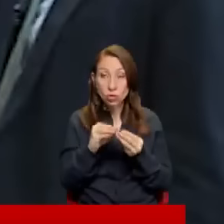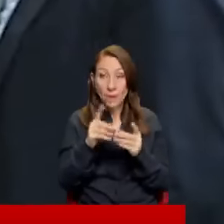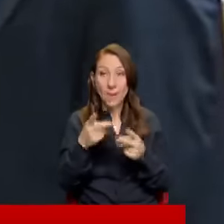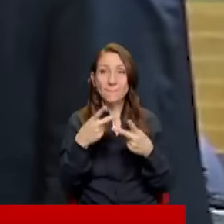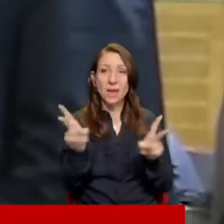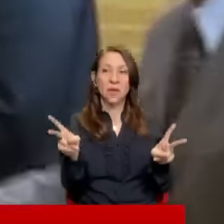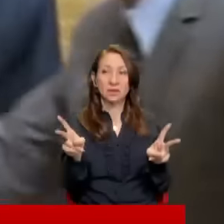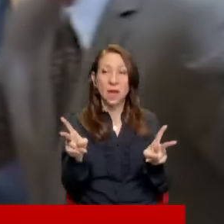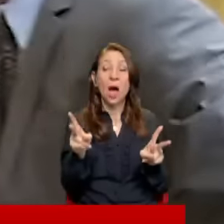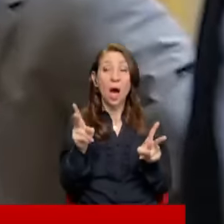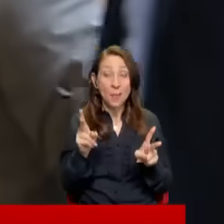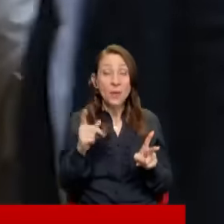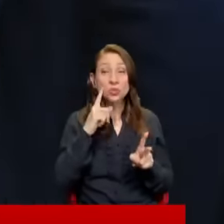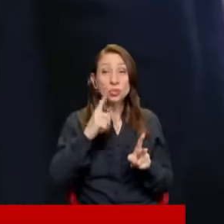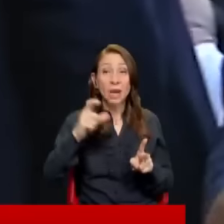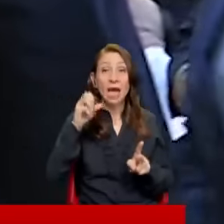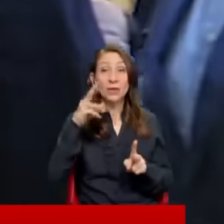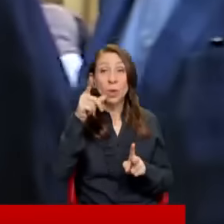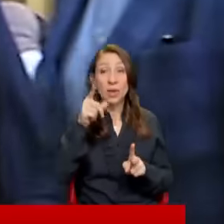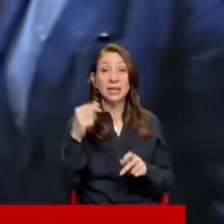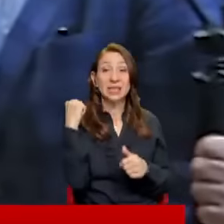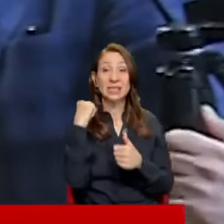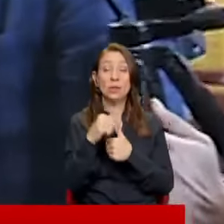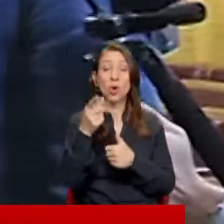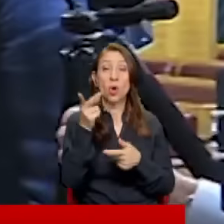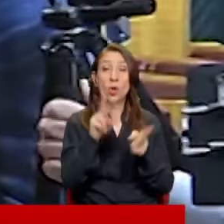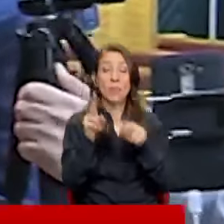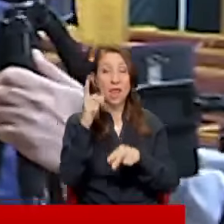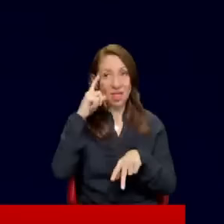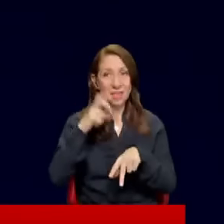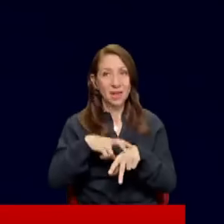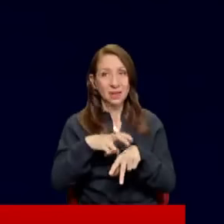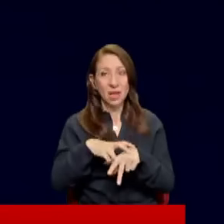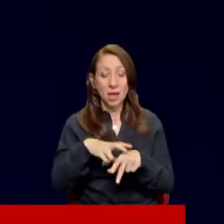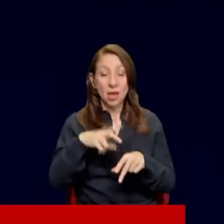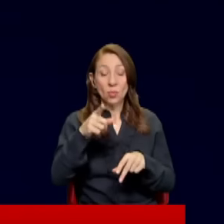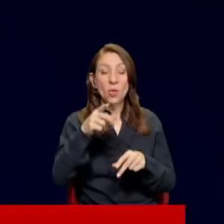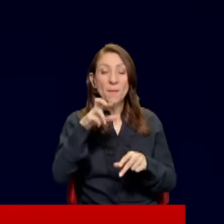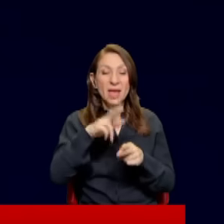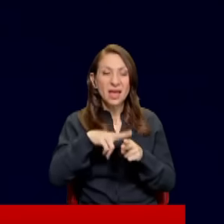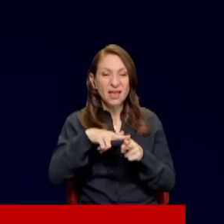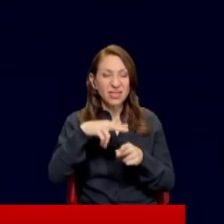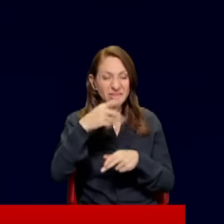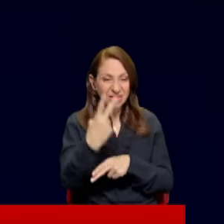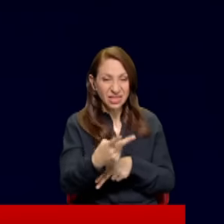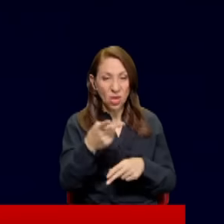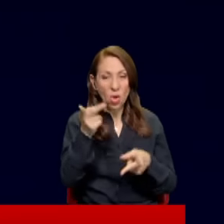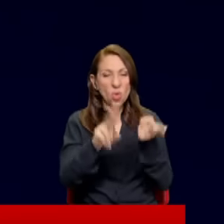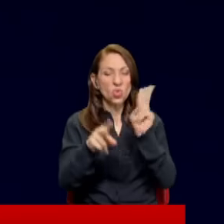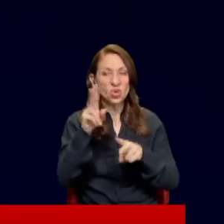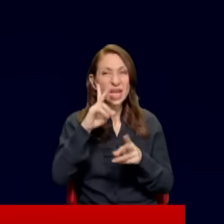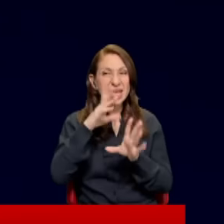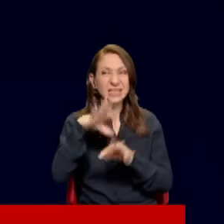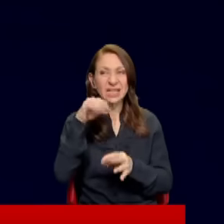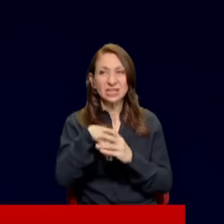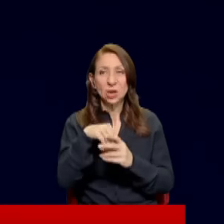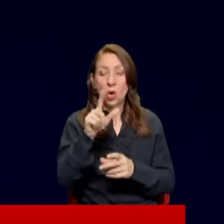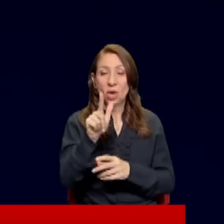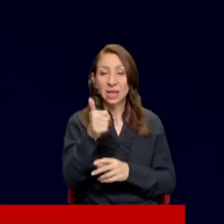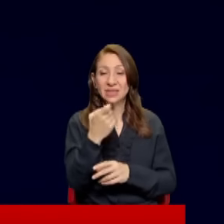beraat etti ama Cumhurbaşkanı Erdoğan yine o ölümleri hatırlattı bölücü canilerin katlettiği insanlar arasında